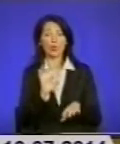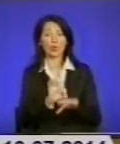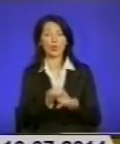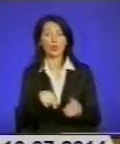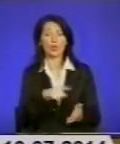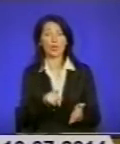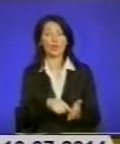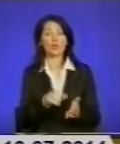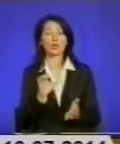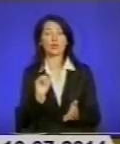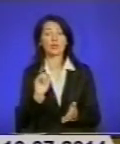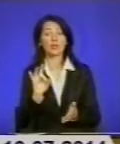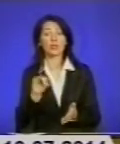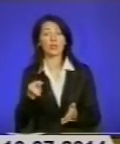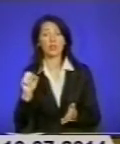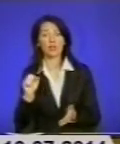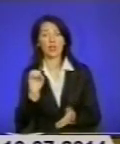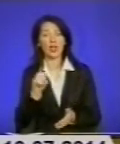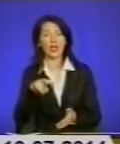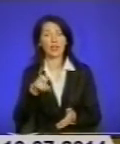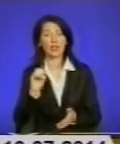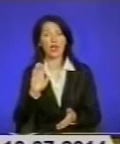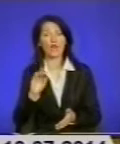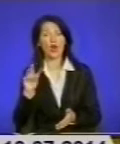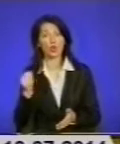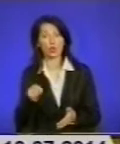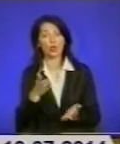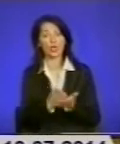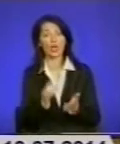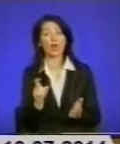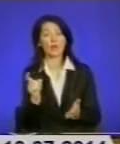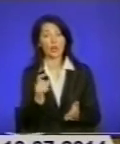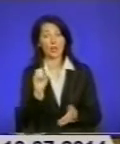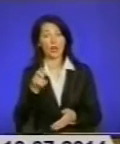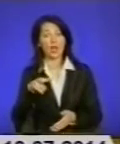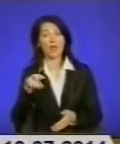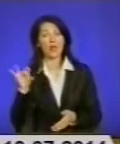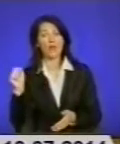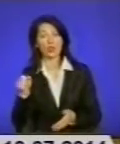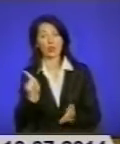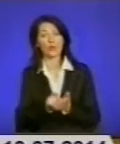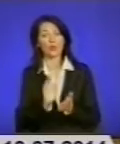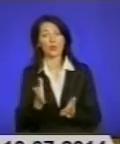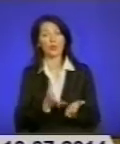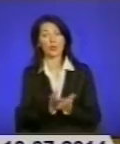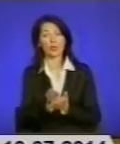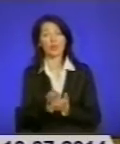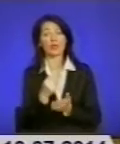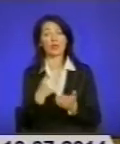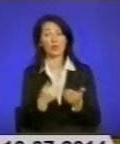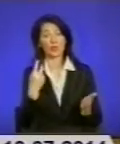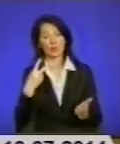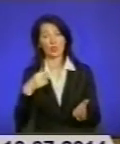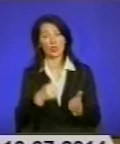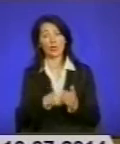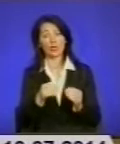щорічна елеваторів. Тут присутні власники елеваторів, які повинні були платити від 10 до 20 гривень за тонну щороку під